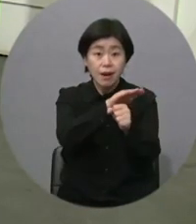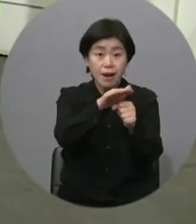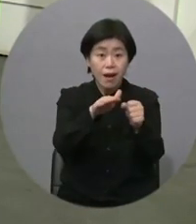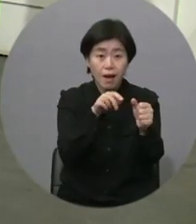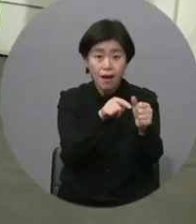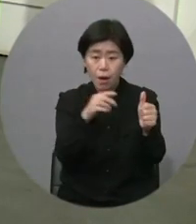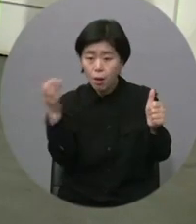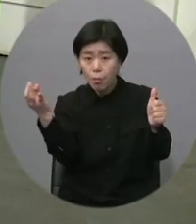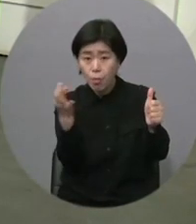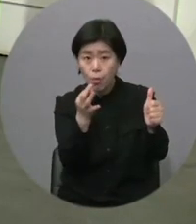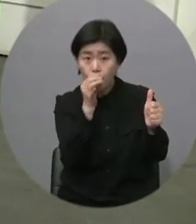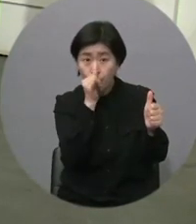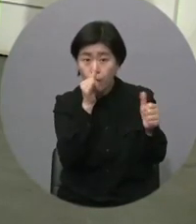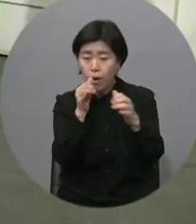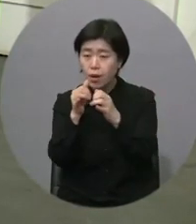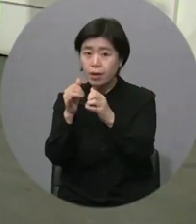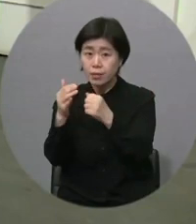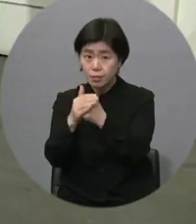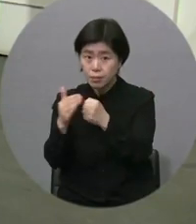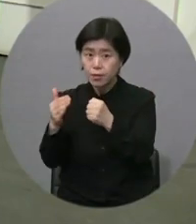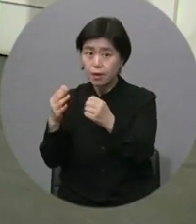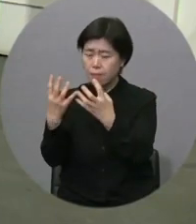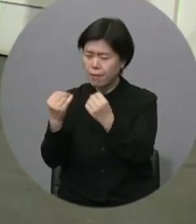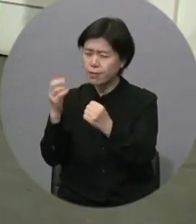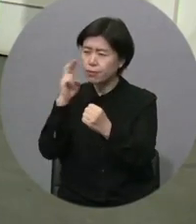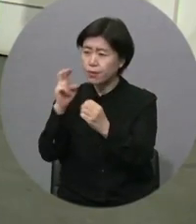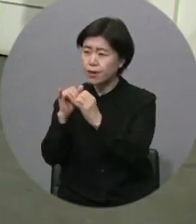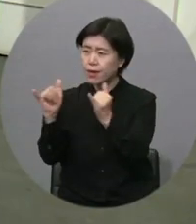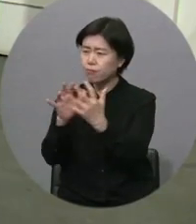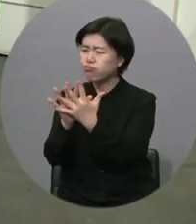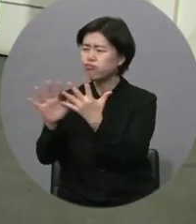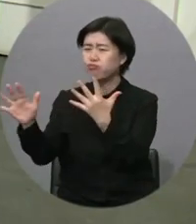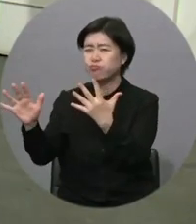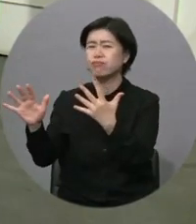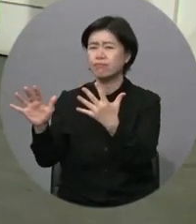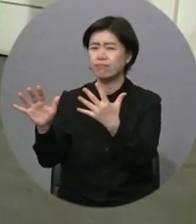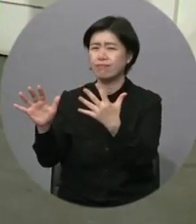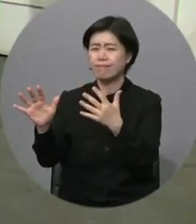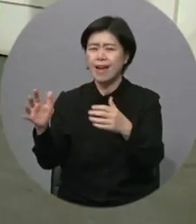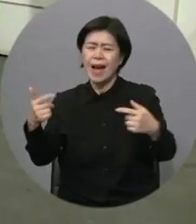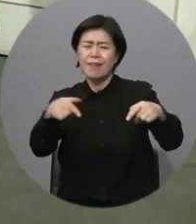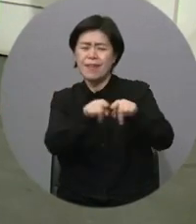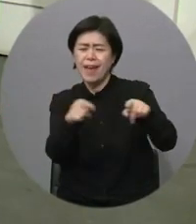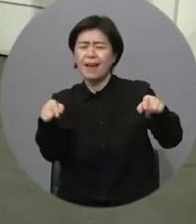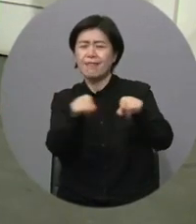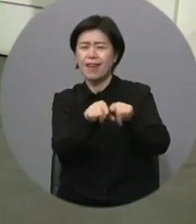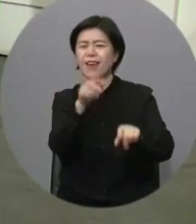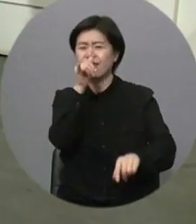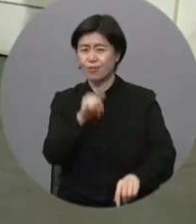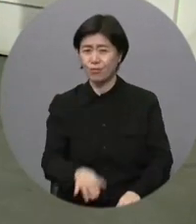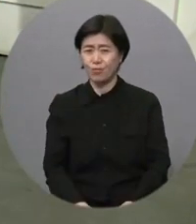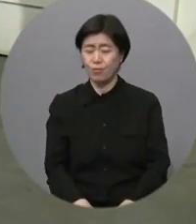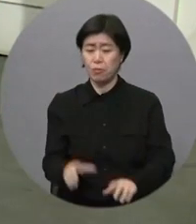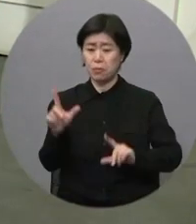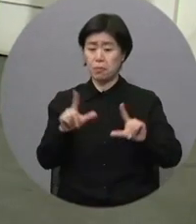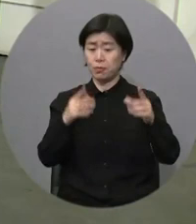봉사를 그렇지. 믿으니까 그분들이 가는 거거든요. 그렇죠. 그래서 요번에도 저번에 만날 때 했어요. 올해도 나 좀 꼭 껴주세요.